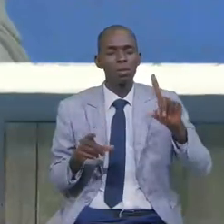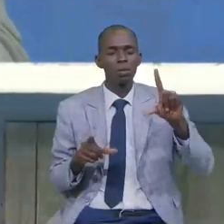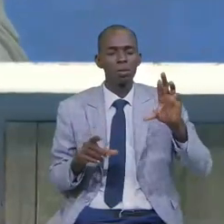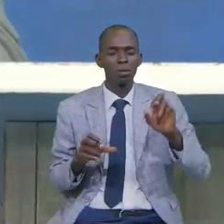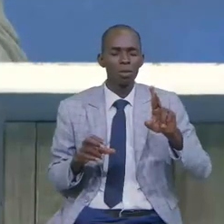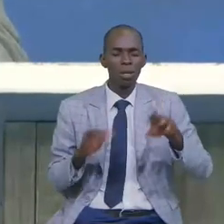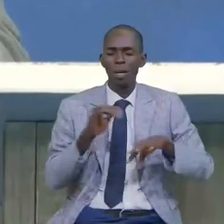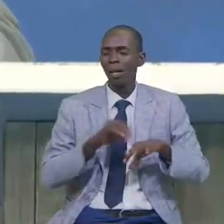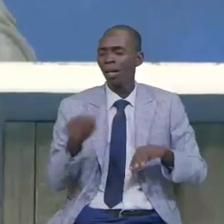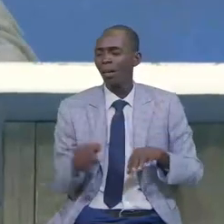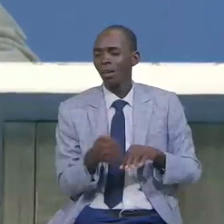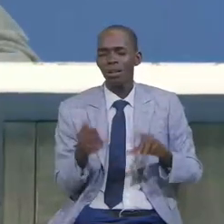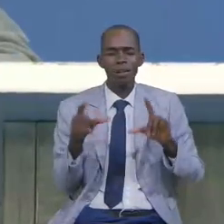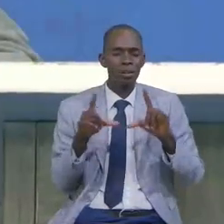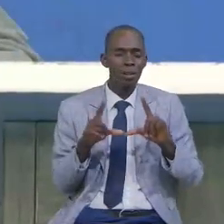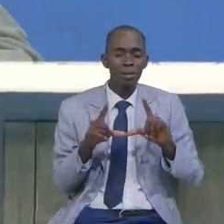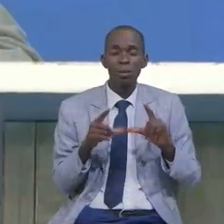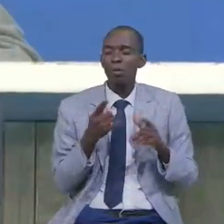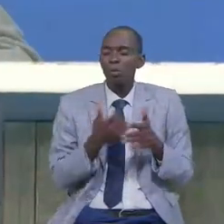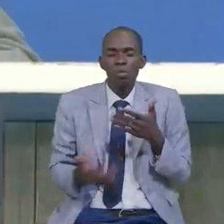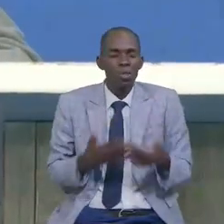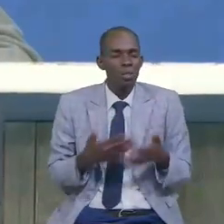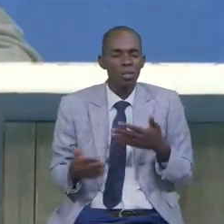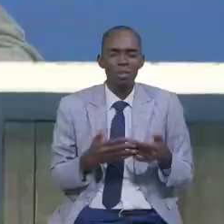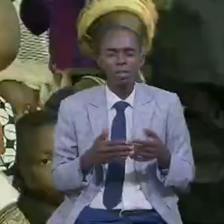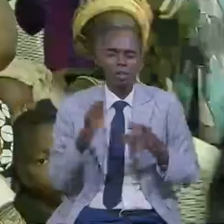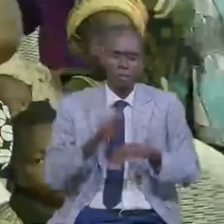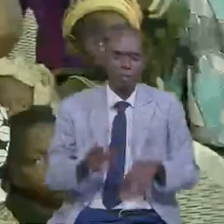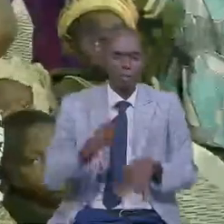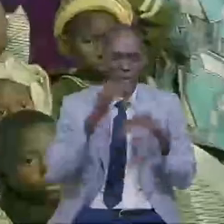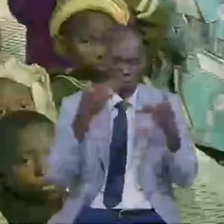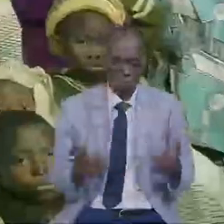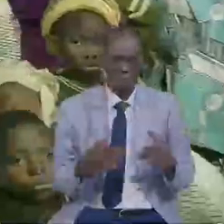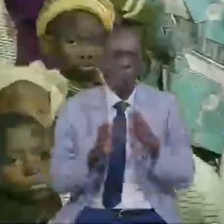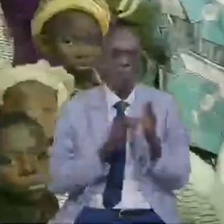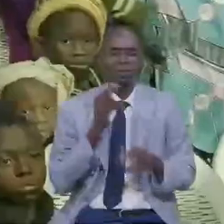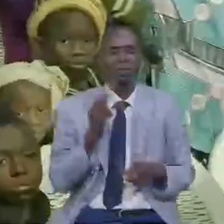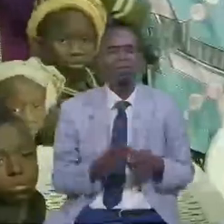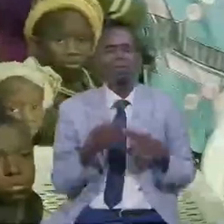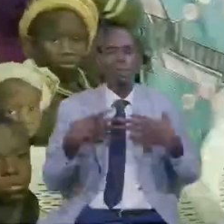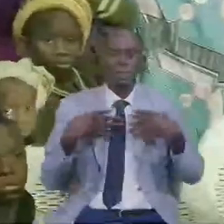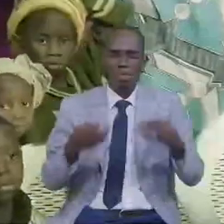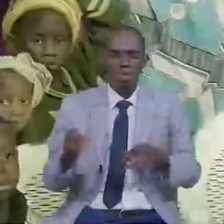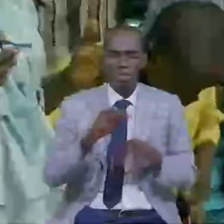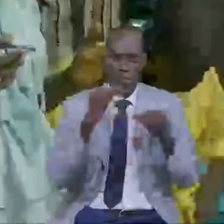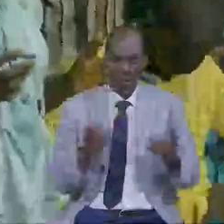le niveau, quel que soit, touche-les maintenant. Guéris-les